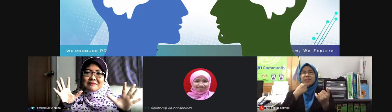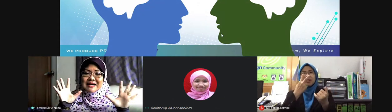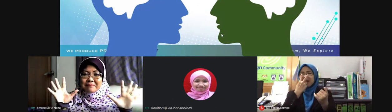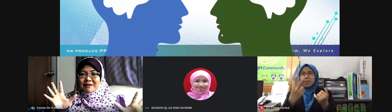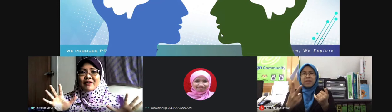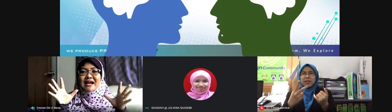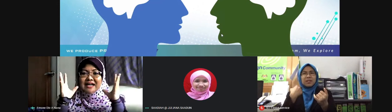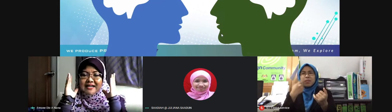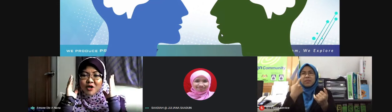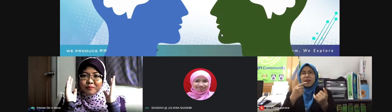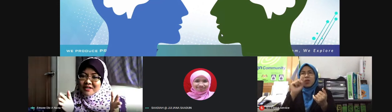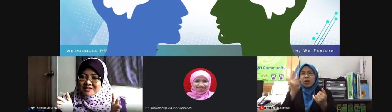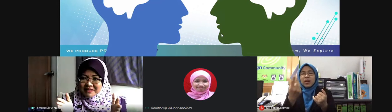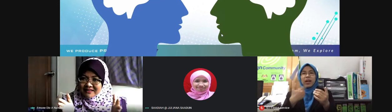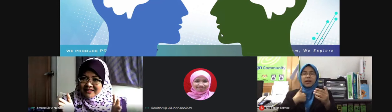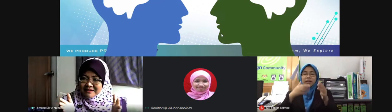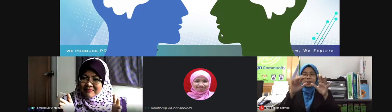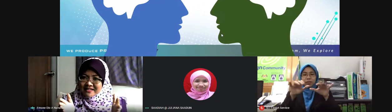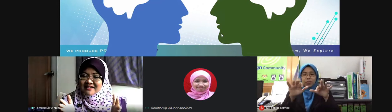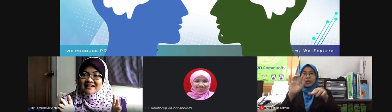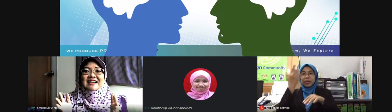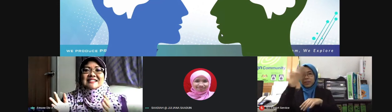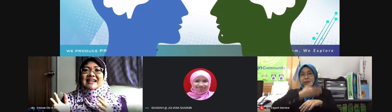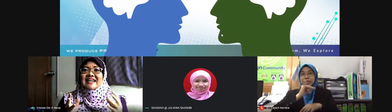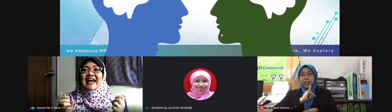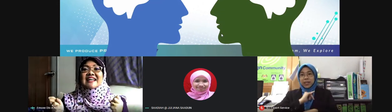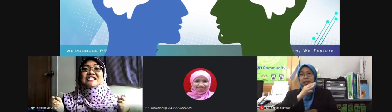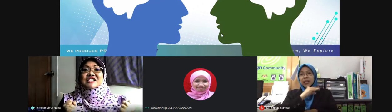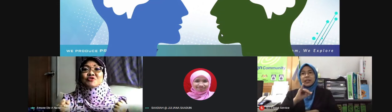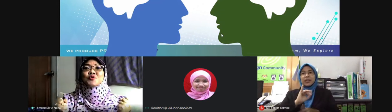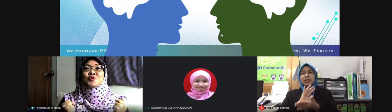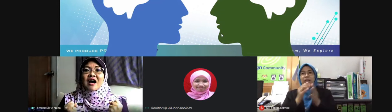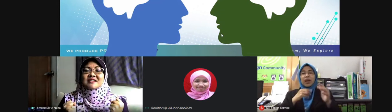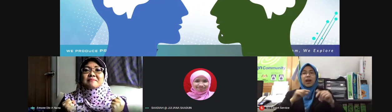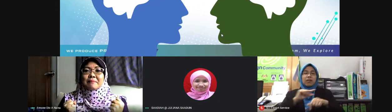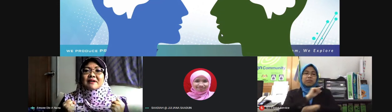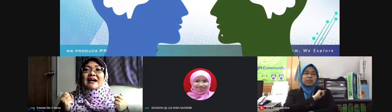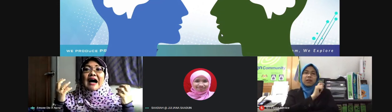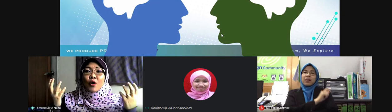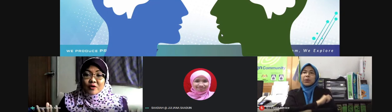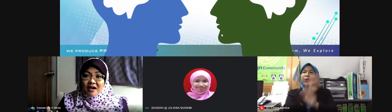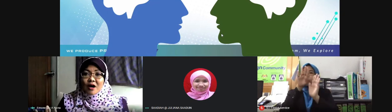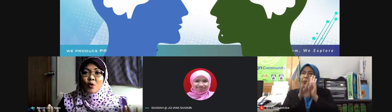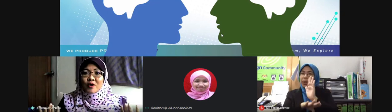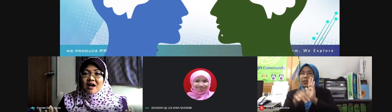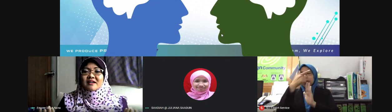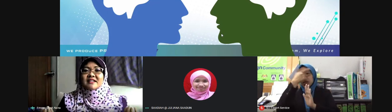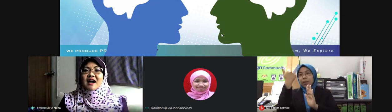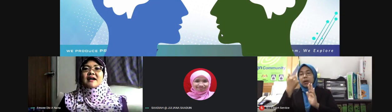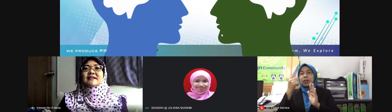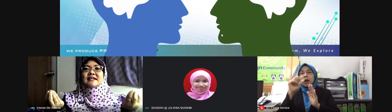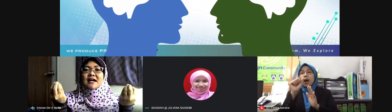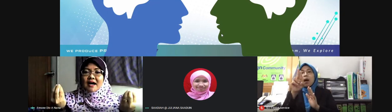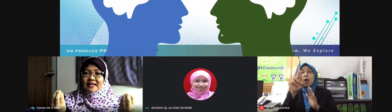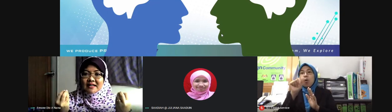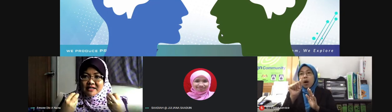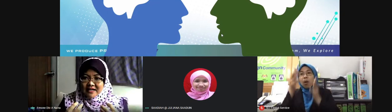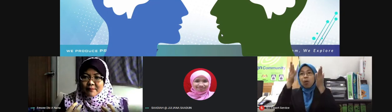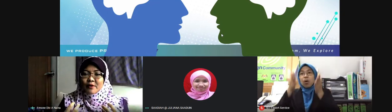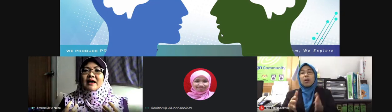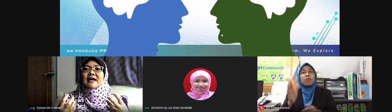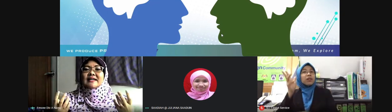nampak siapa-siapa pun. Hanya ada komputer semata-mata di depan saya. Jadi energy tu kurang. Sebab apa? Aura orang nak dengar